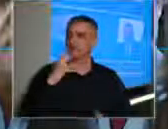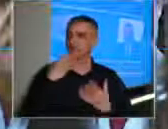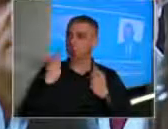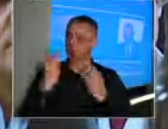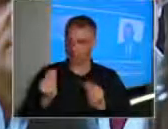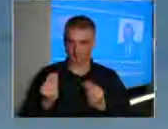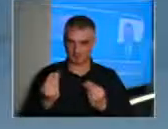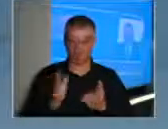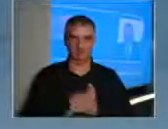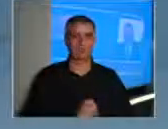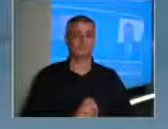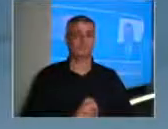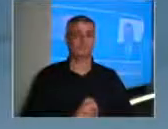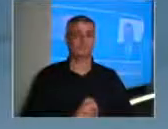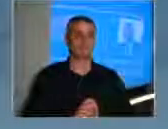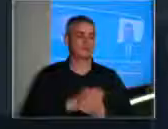תודה, מזל.